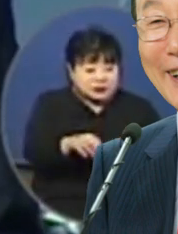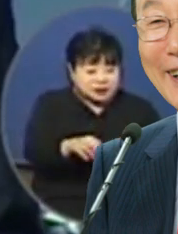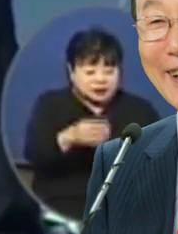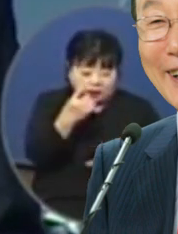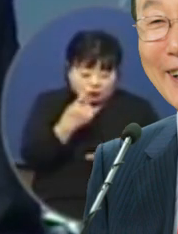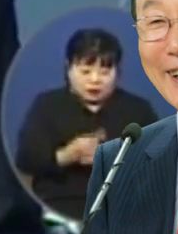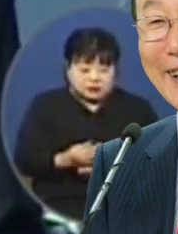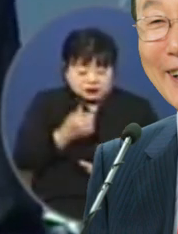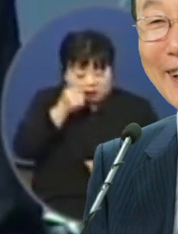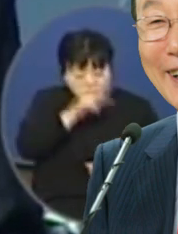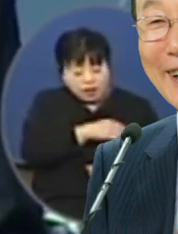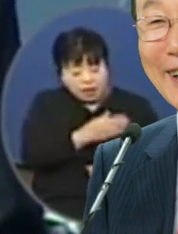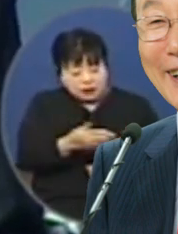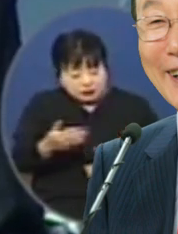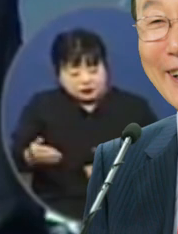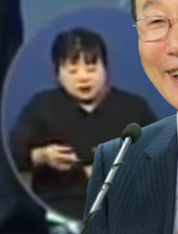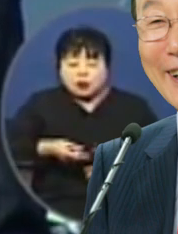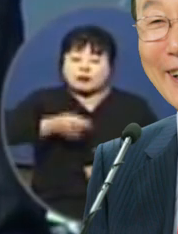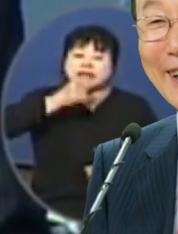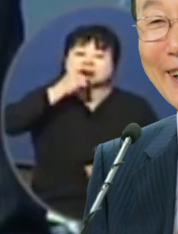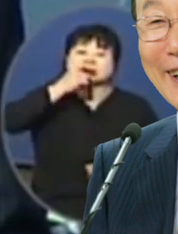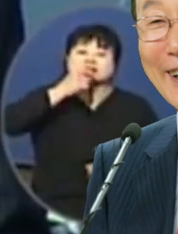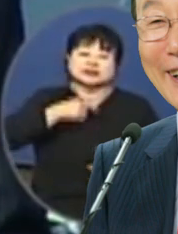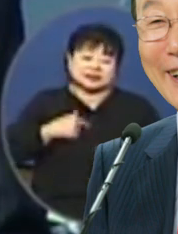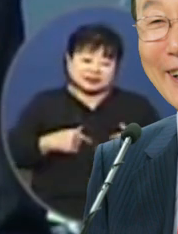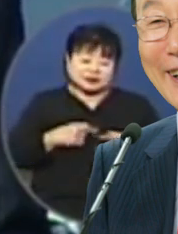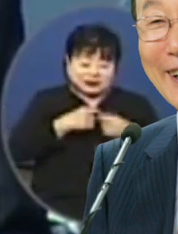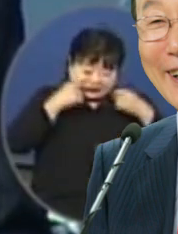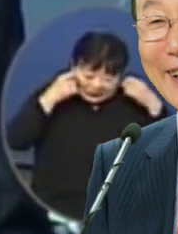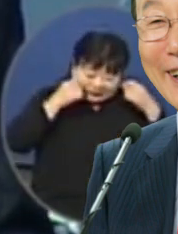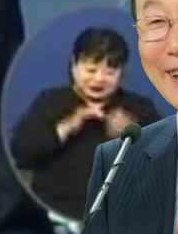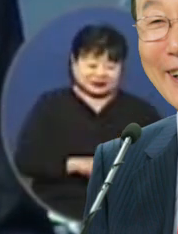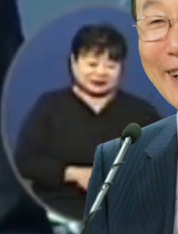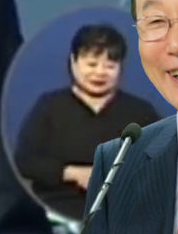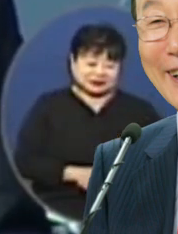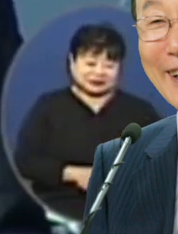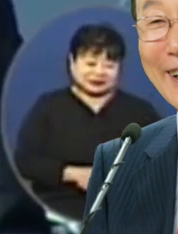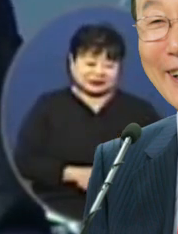왔고 생수가 강같이 흐르는 것을 마셨으면 기뻐하고 즐거워해서